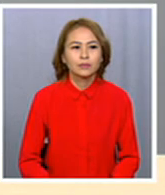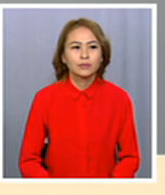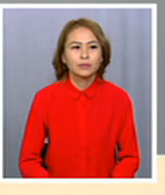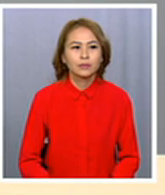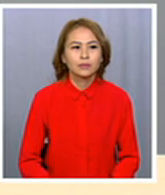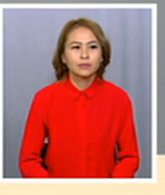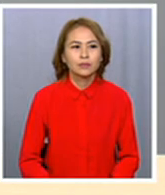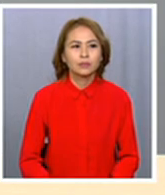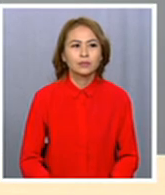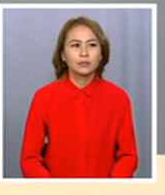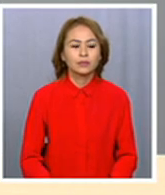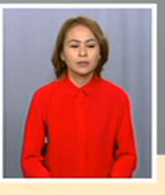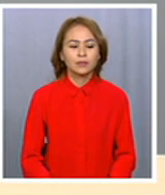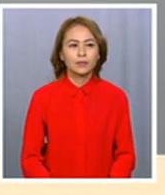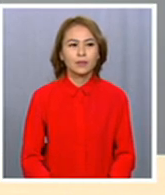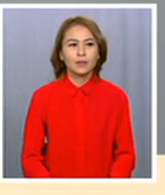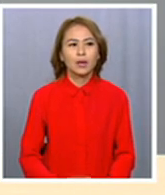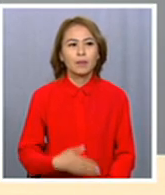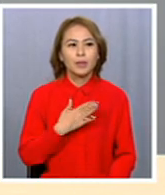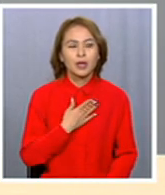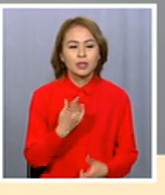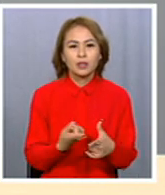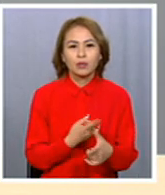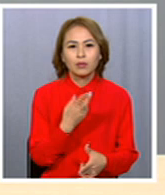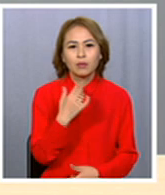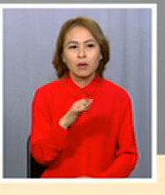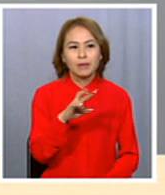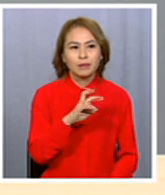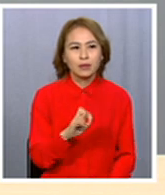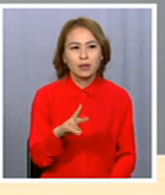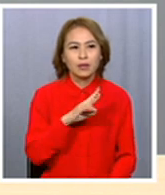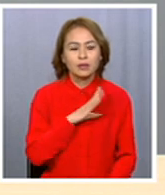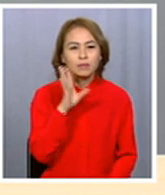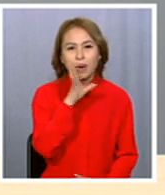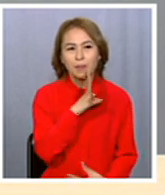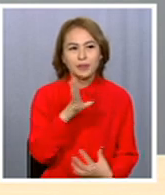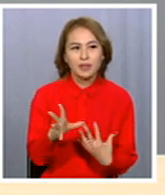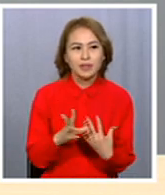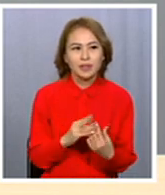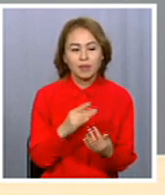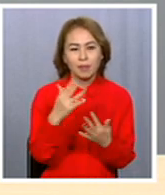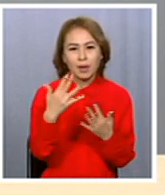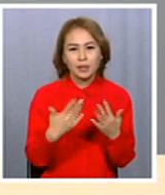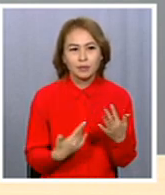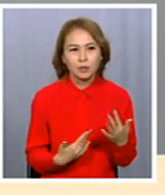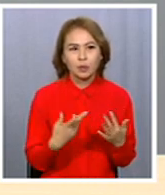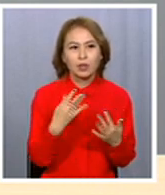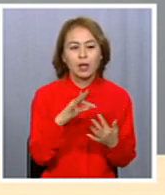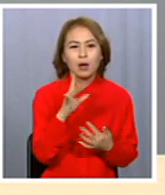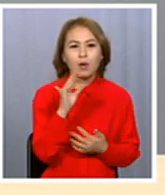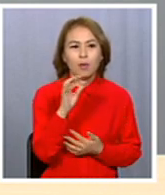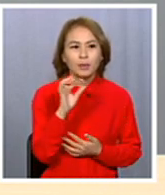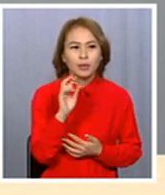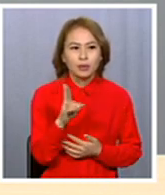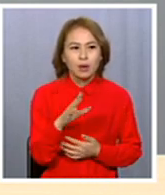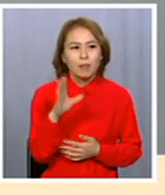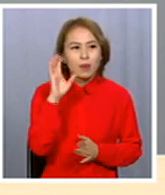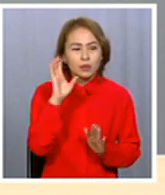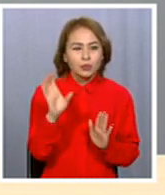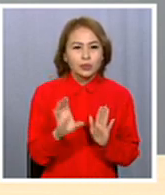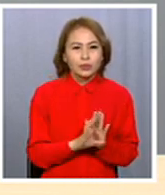Проверьте себя. Меня зовут Дана. Я с мамой составила полезное меню для Робика.